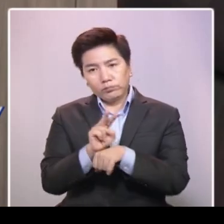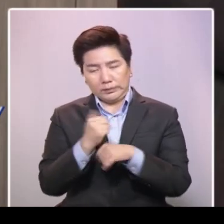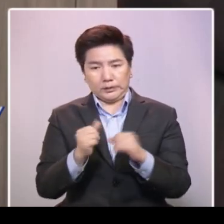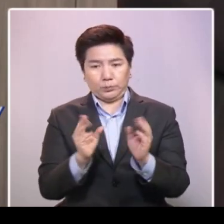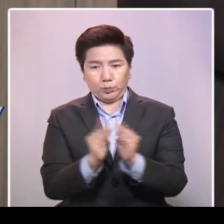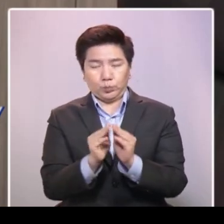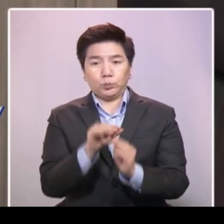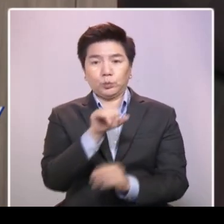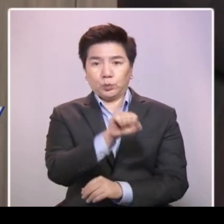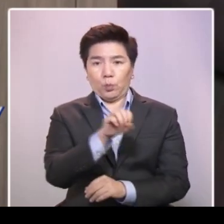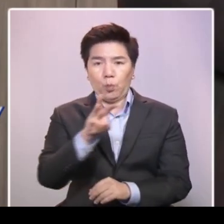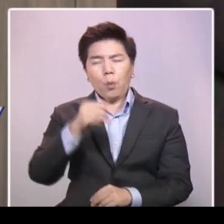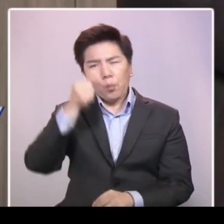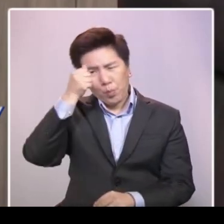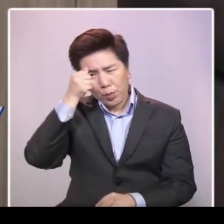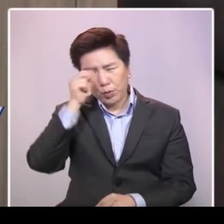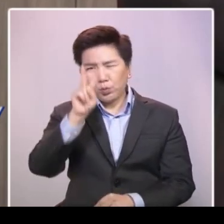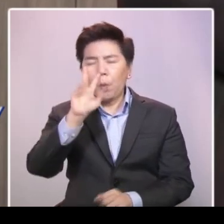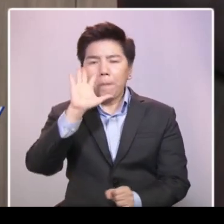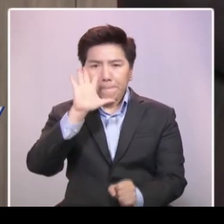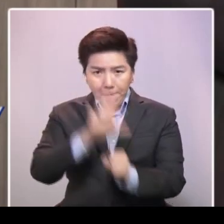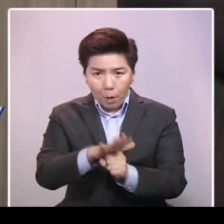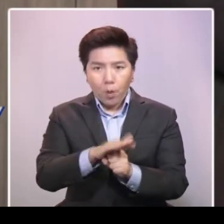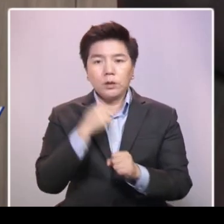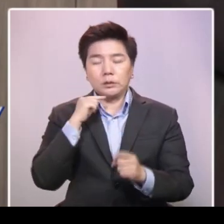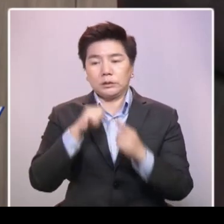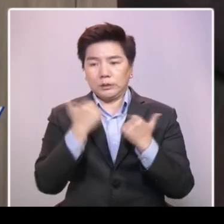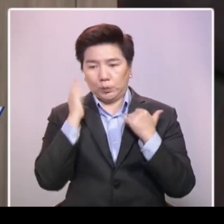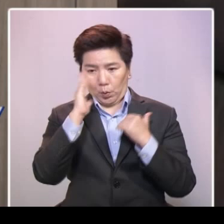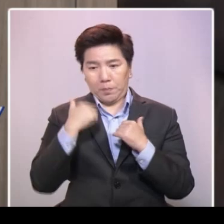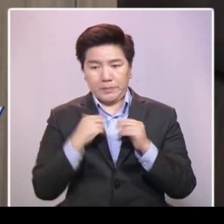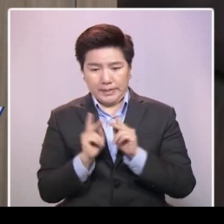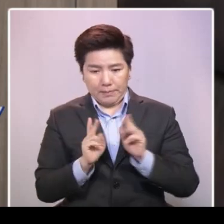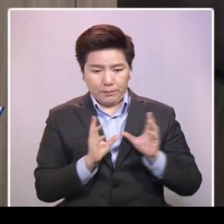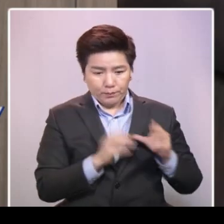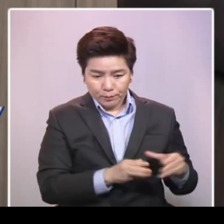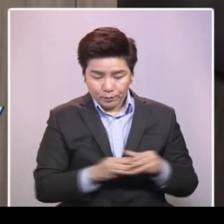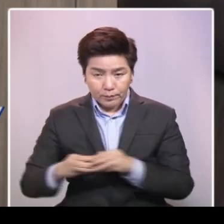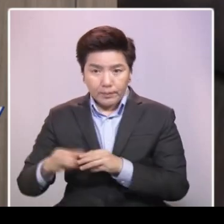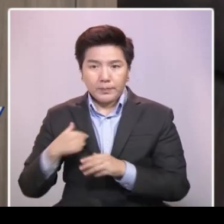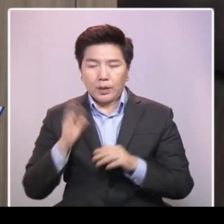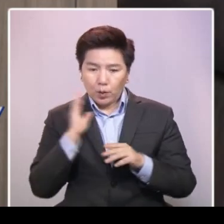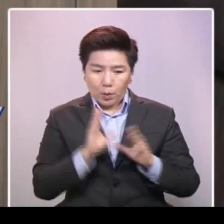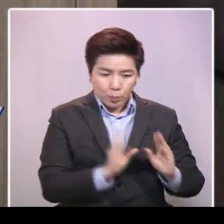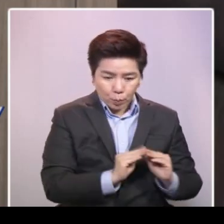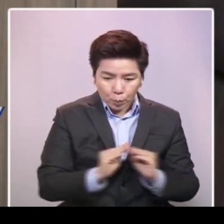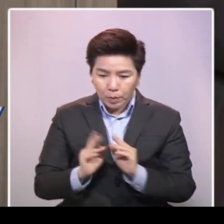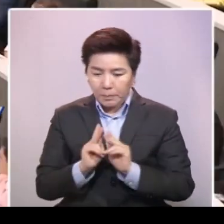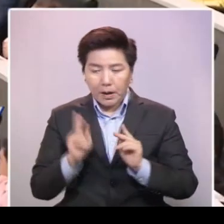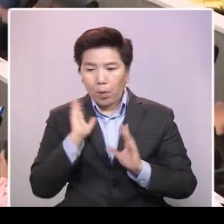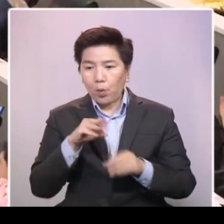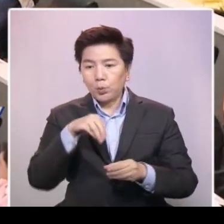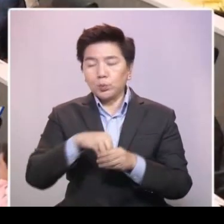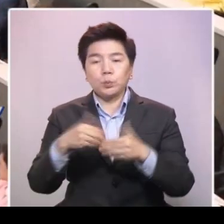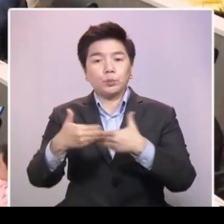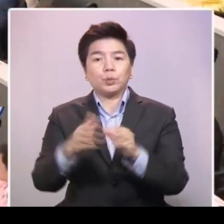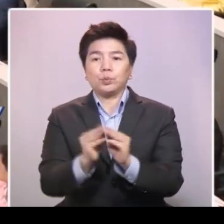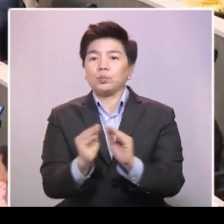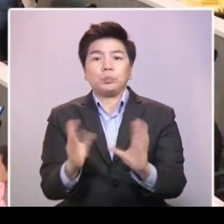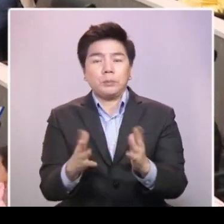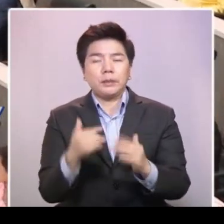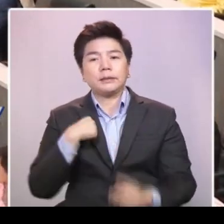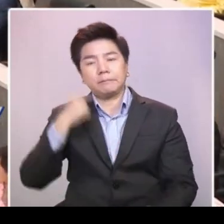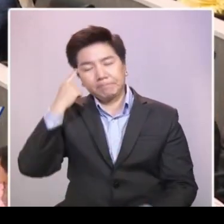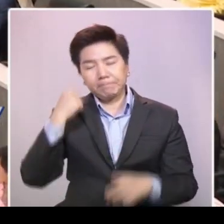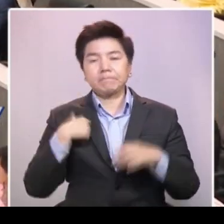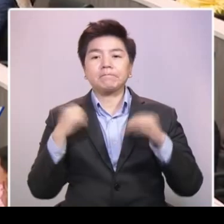ประชุมวุฒิสภา 2วันก็น่าจะพอแล้วค่ะเพราะว่าเดี๋ยวจะมีกรรมาธิการอีกแล้วก็ต้องมีการประชุมกรรมาธิการเดี๋ยวจะไม่มีใครอยู่ในห้องประชุมนะคะก็